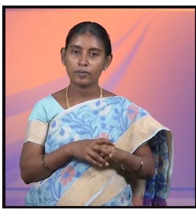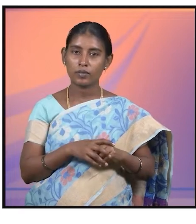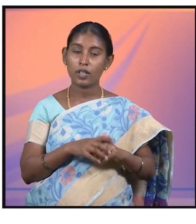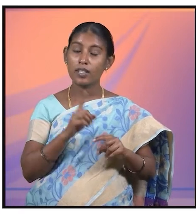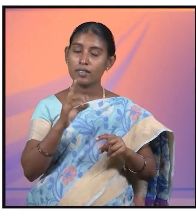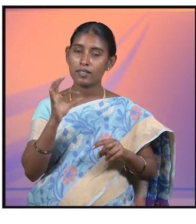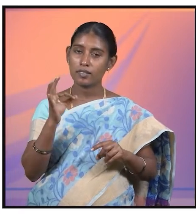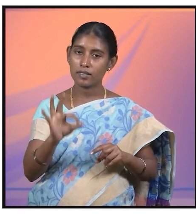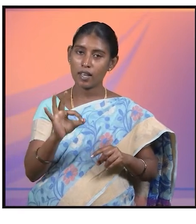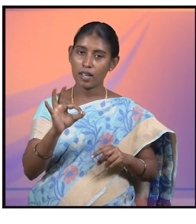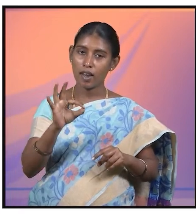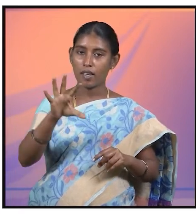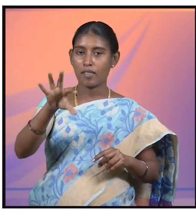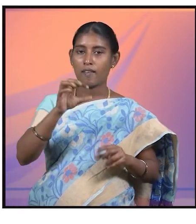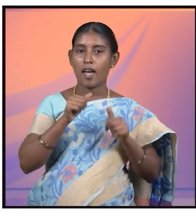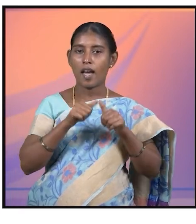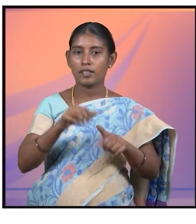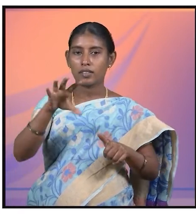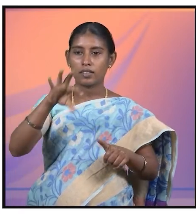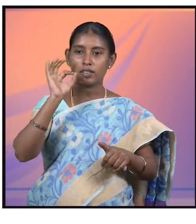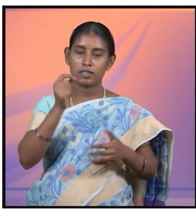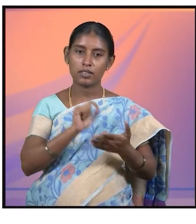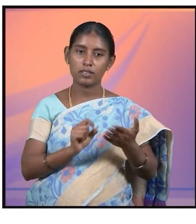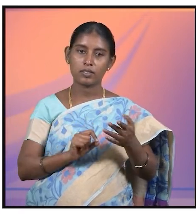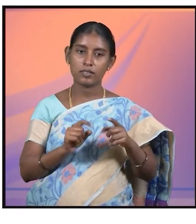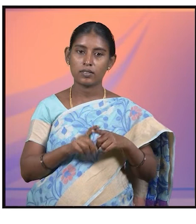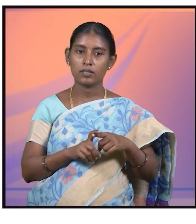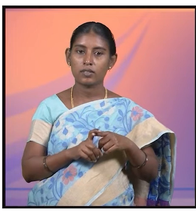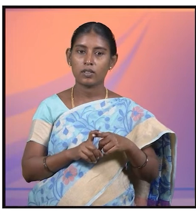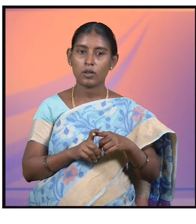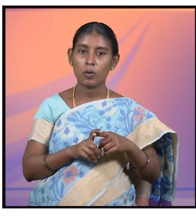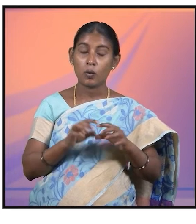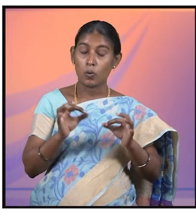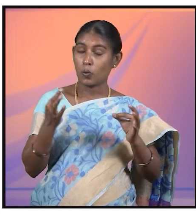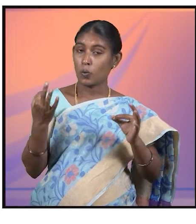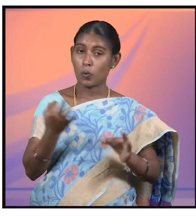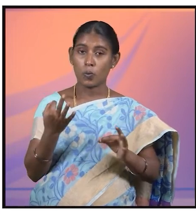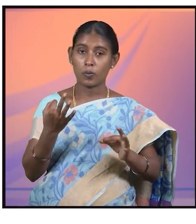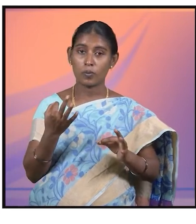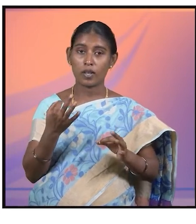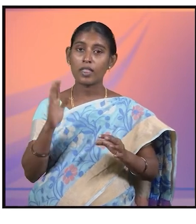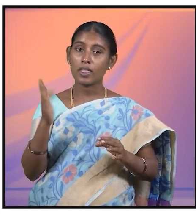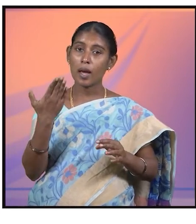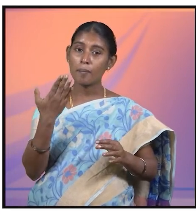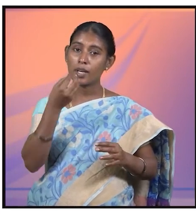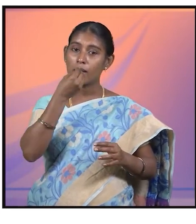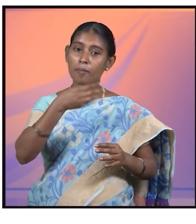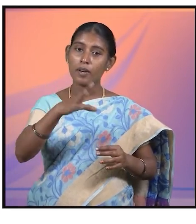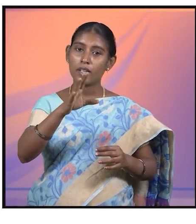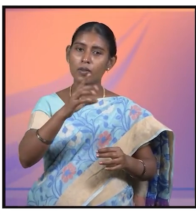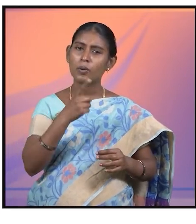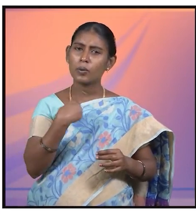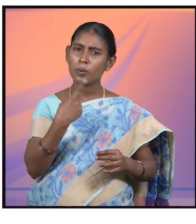சரியான விடையை தேர்ந்தெடுத்து எழுதுக. கோவை தமிழை கொண்டு பாடியவர்